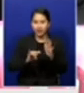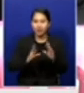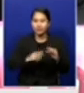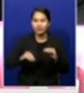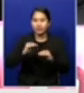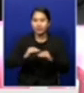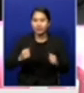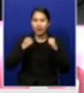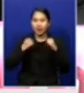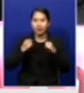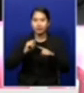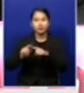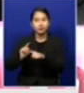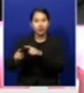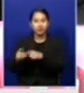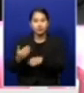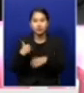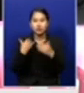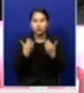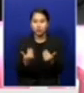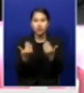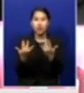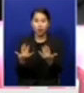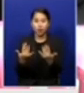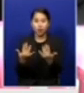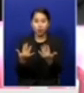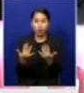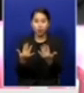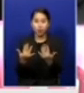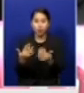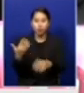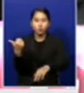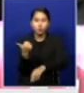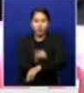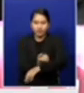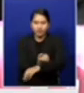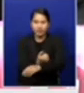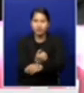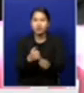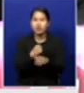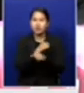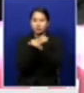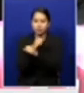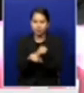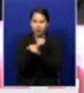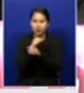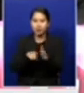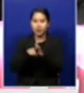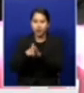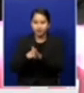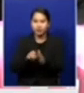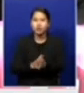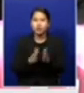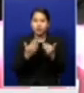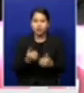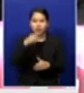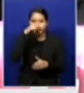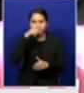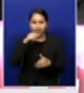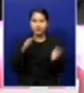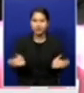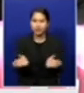ต้านทานที่แข็งแรงระหว่างที่เรารอที่จะมีวัคซีนในการต่อต้านไวรัสนี้รวมทั้งผลักดันครัวไทยให้ไปครัวโลกให้จง